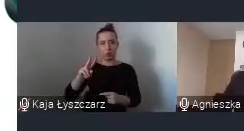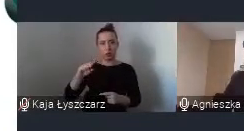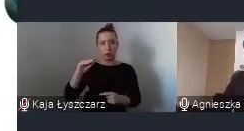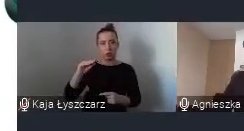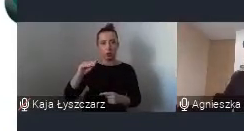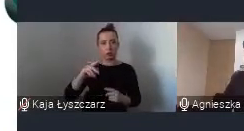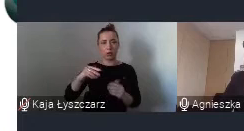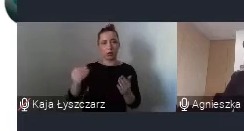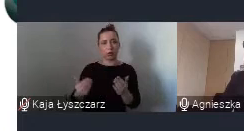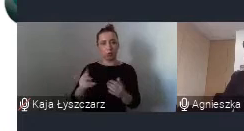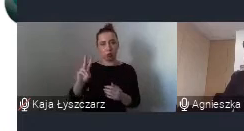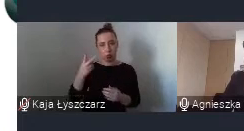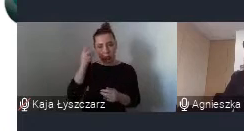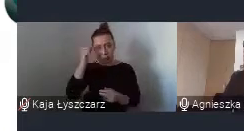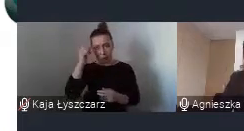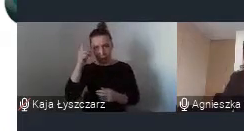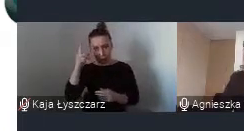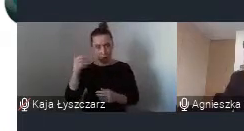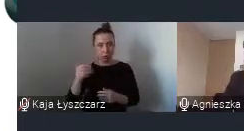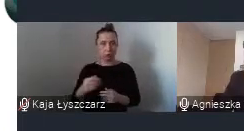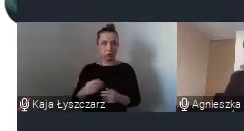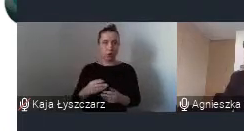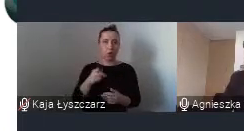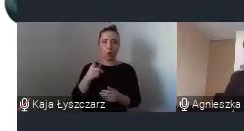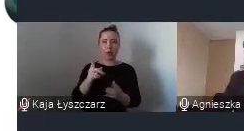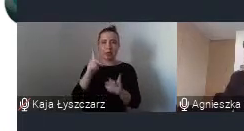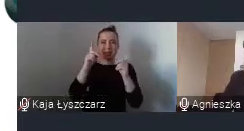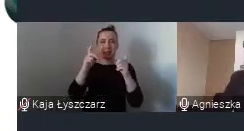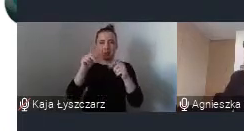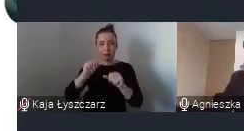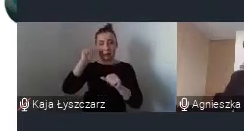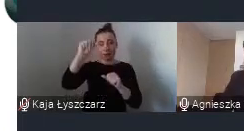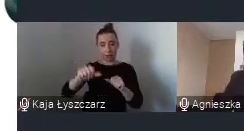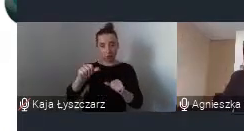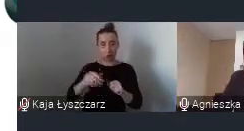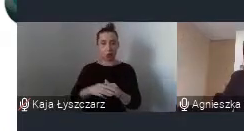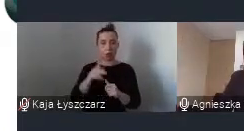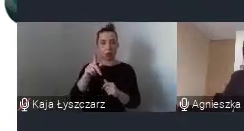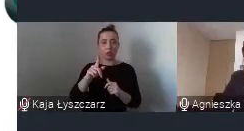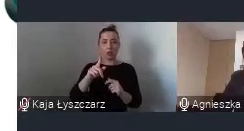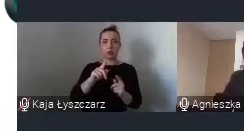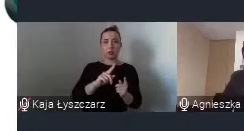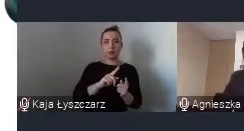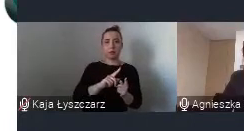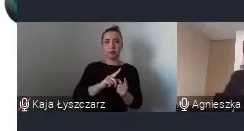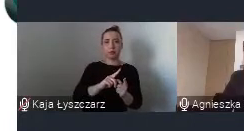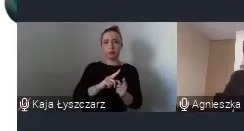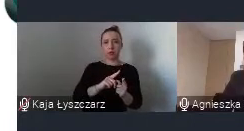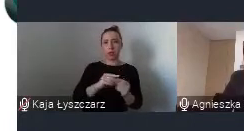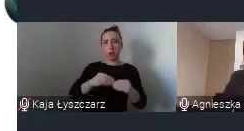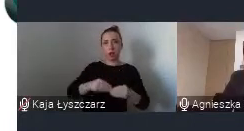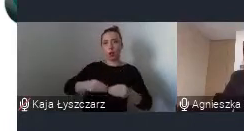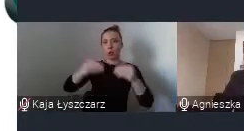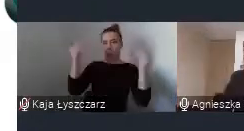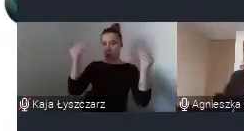będzie programem, który rozpoczniemy w przyszłym roku, to jest ewolucja, a nie rewolucja. W związku z tym